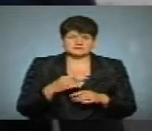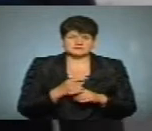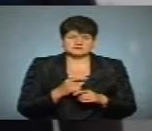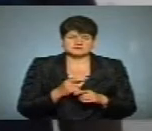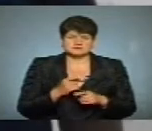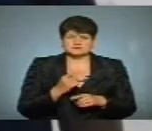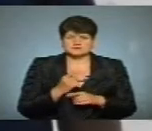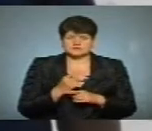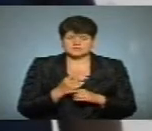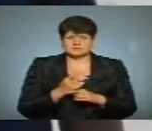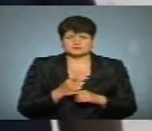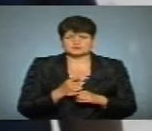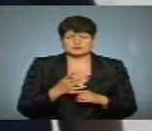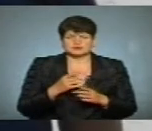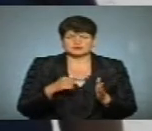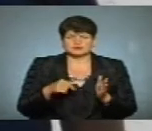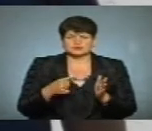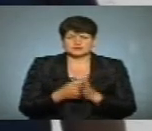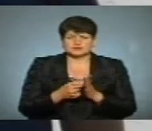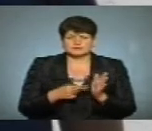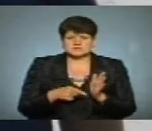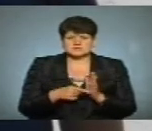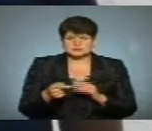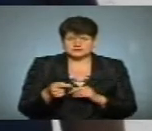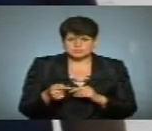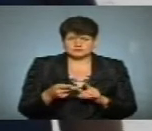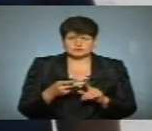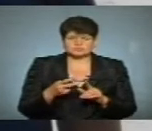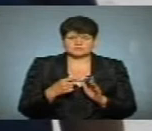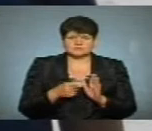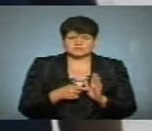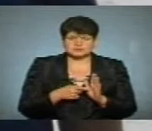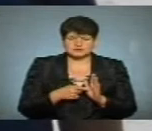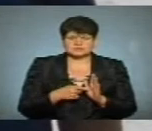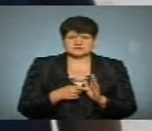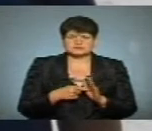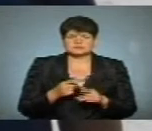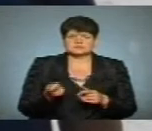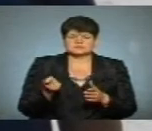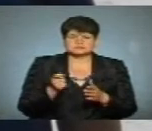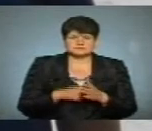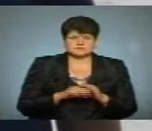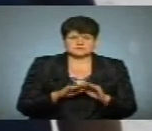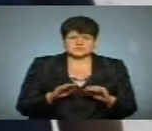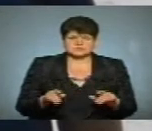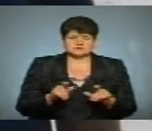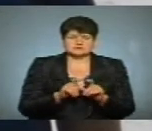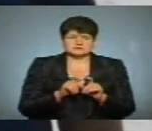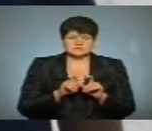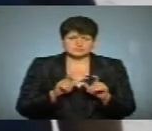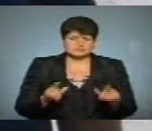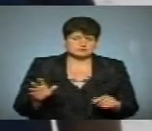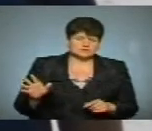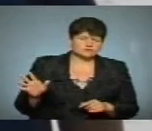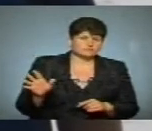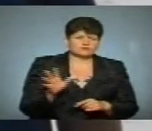заборонений з Баворова Застав'я до міста Тернополя. Друге питання, що відвідування дитячого садочка, і після того ми прийняли, що відвідування всіх